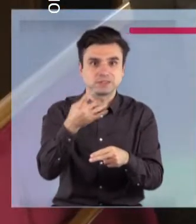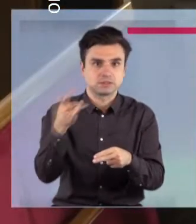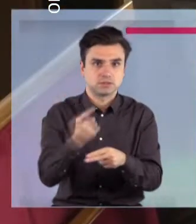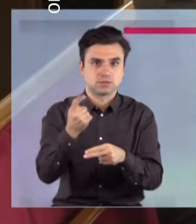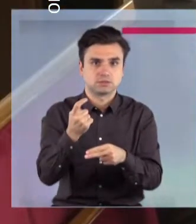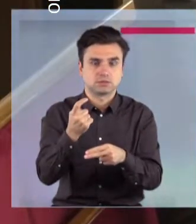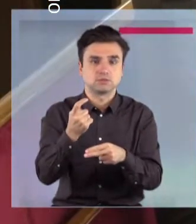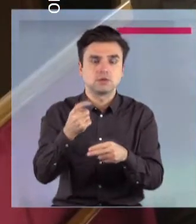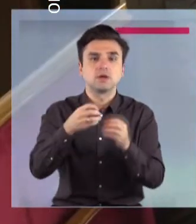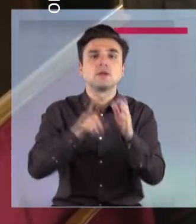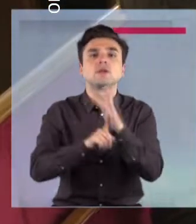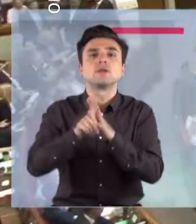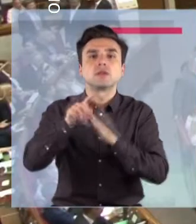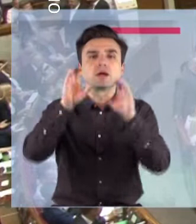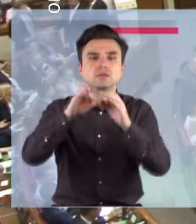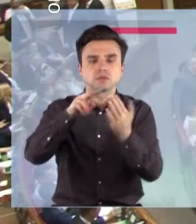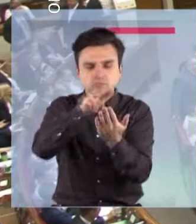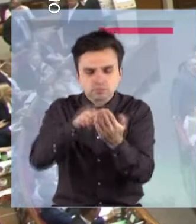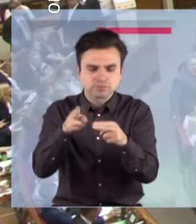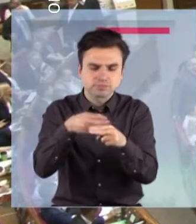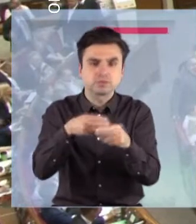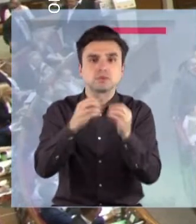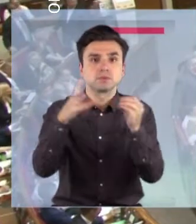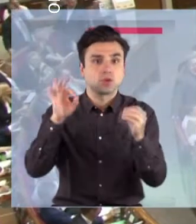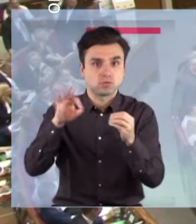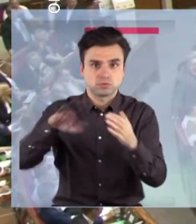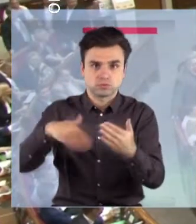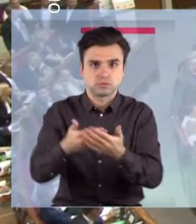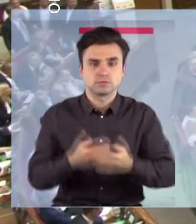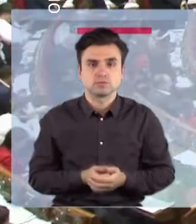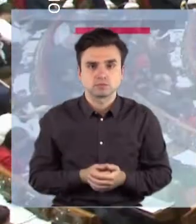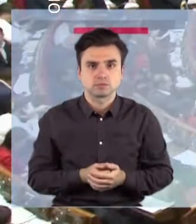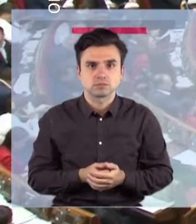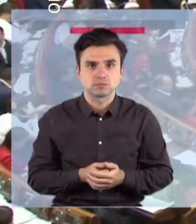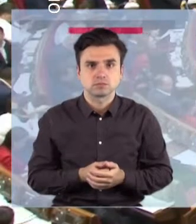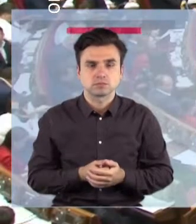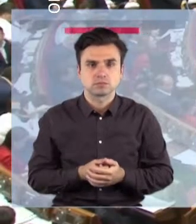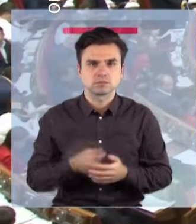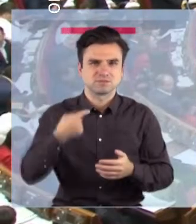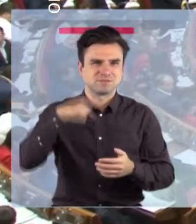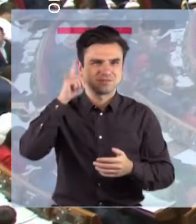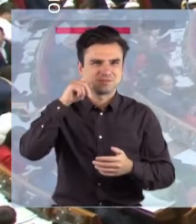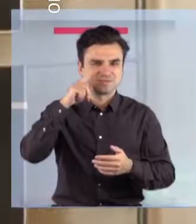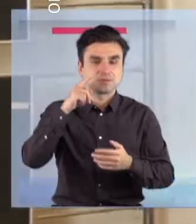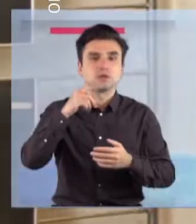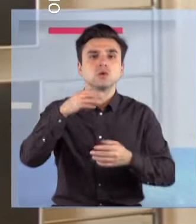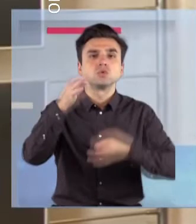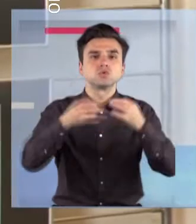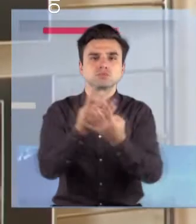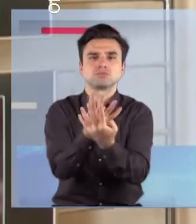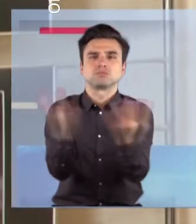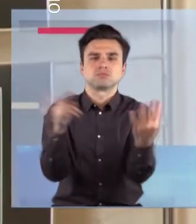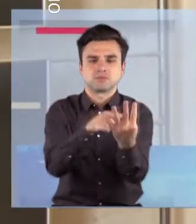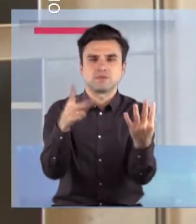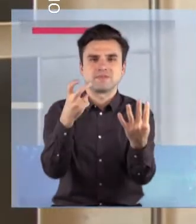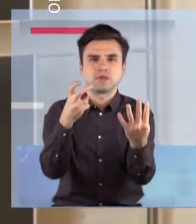другого читання до закону подали більше 300 правок. Їх нардепи почали розглядати з 15 жовтня. В одному режимі